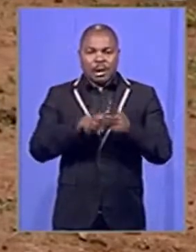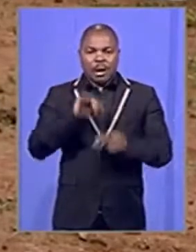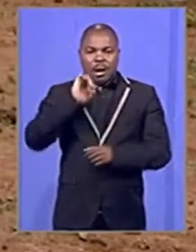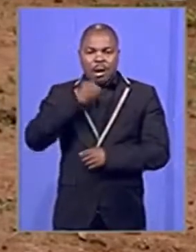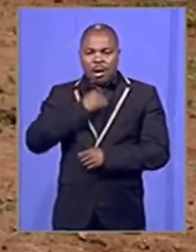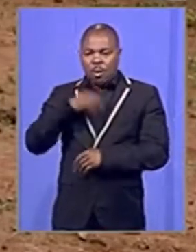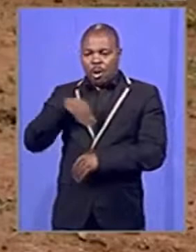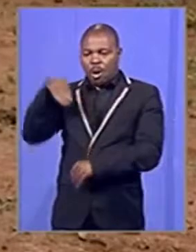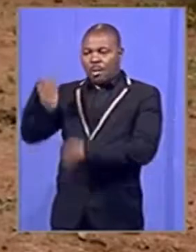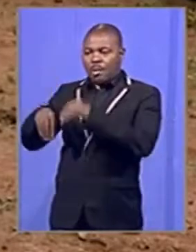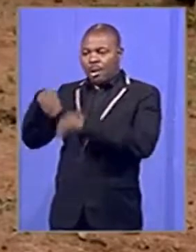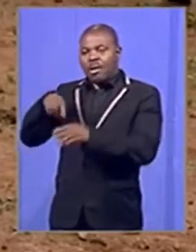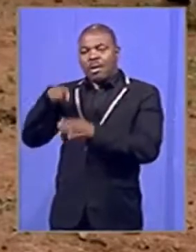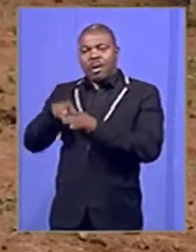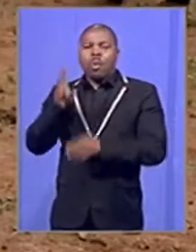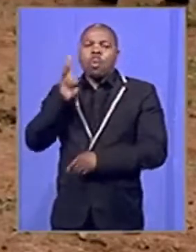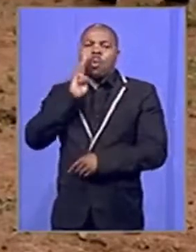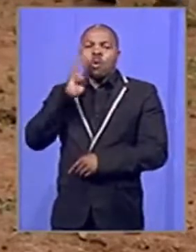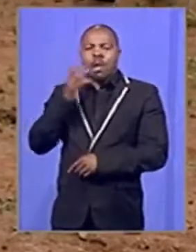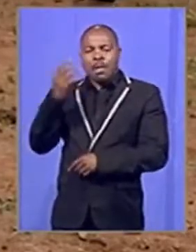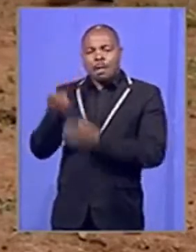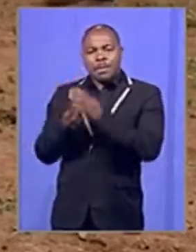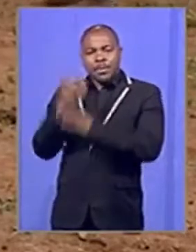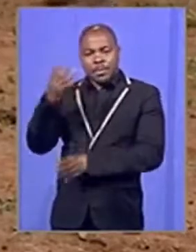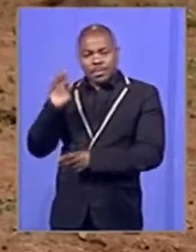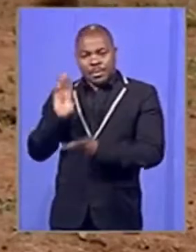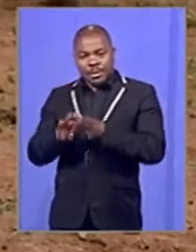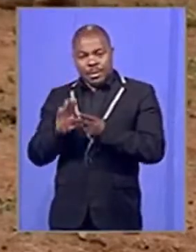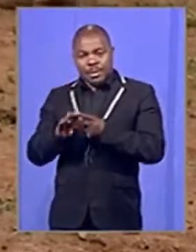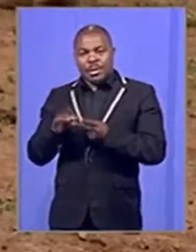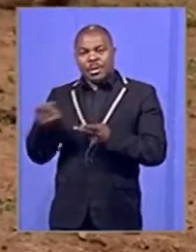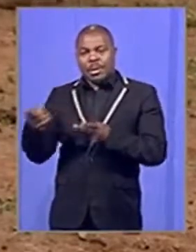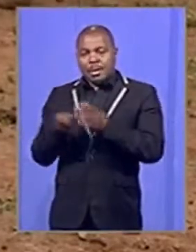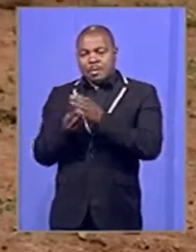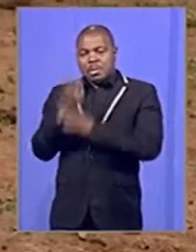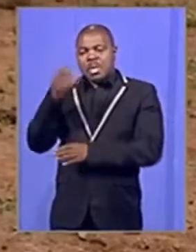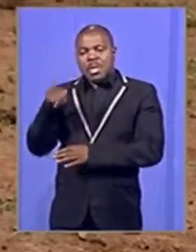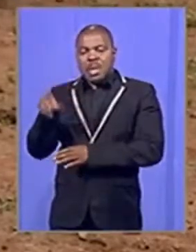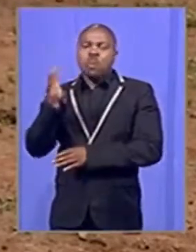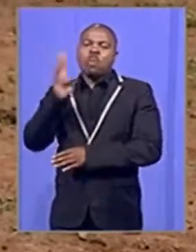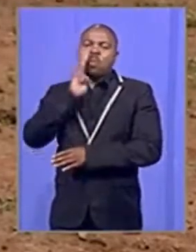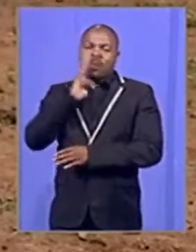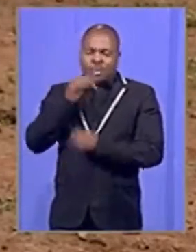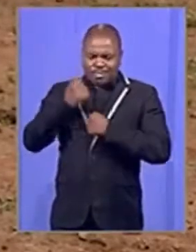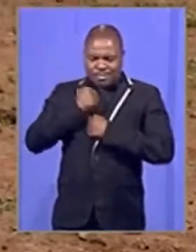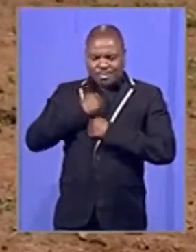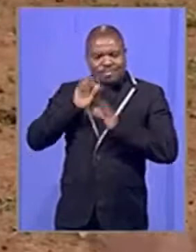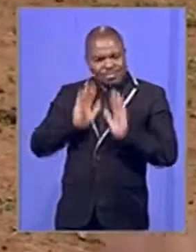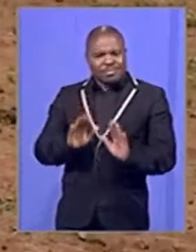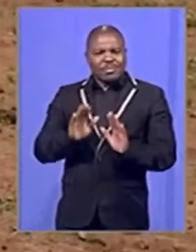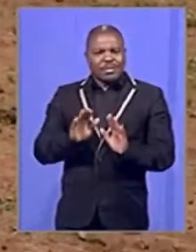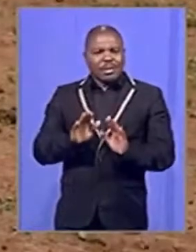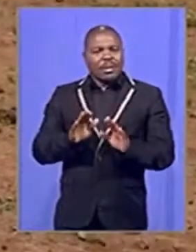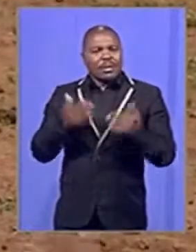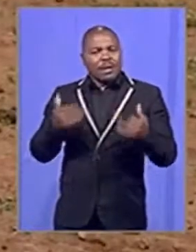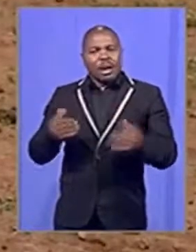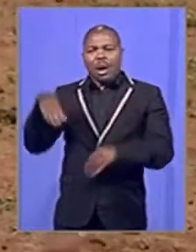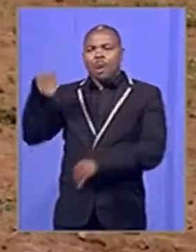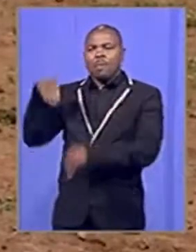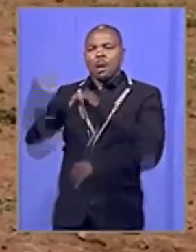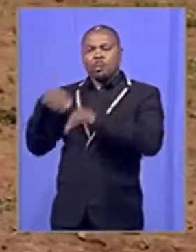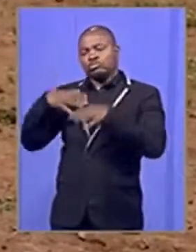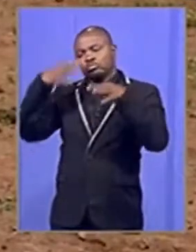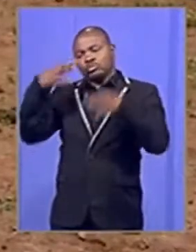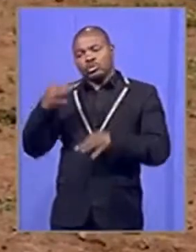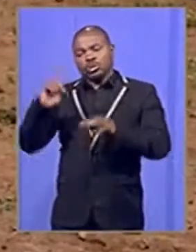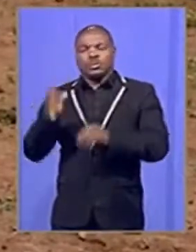rona e re etsetsa metsi. So chafu ya rona ka bo yona ke source of metsi ke mineral wa rona wa metsi. So jwalo ka maine o